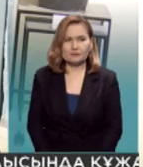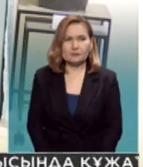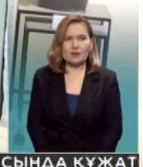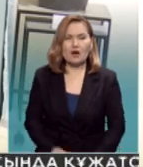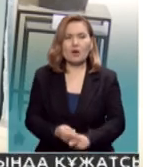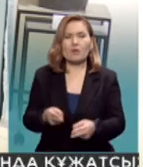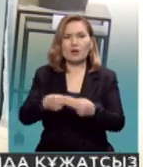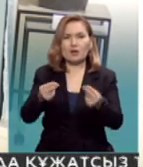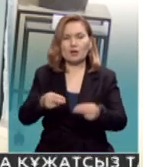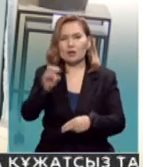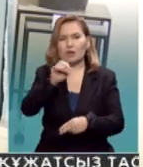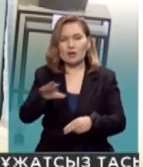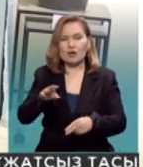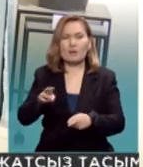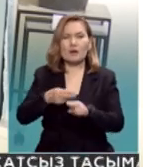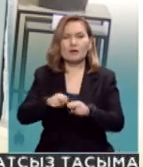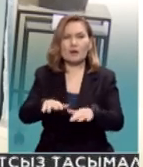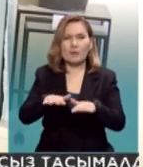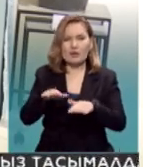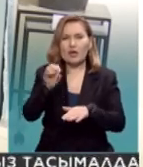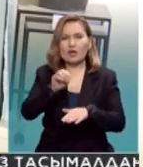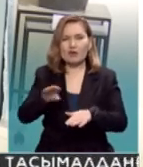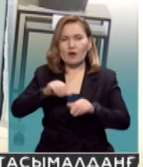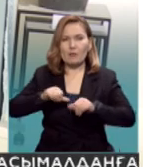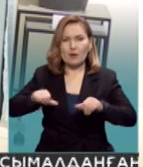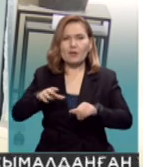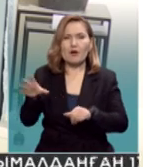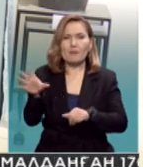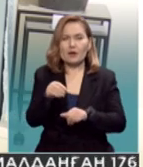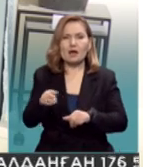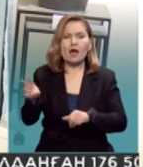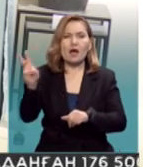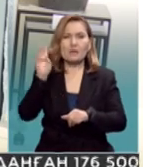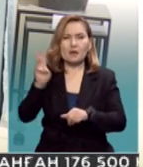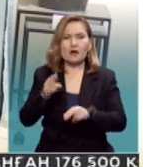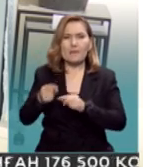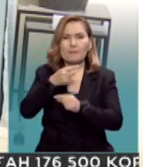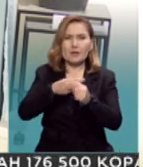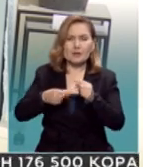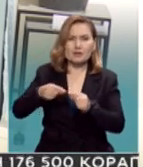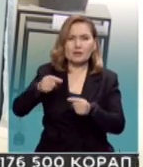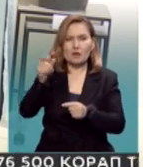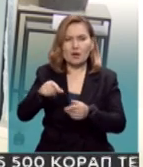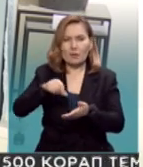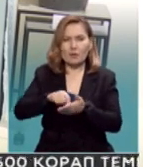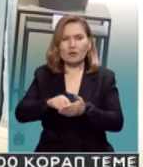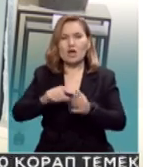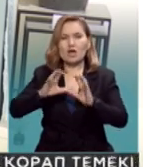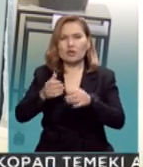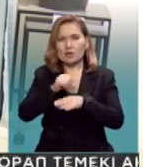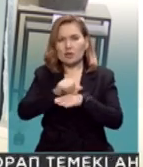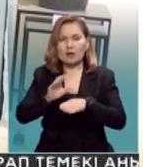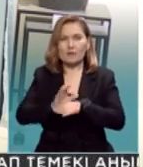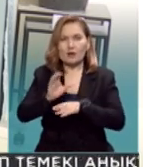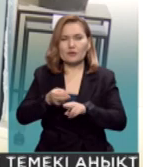Бұл журнал Еуропалық парламентке, Еуропалық комиссияға, барлық елшіліктер мен бизнес өкілдеріне шетелдерге таратылады.